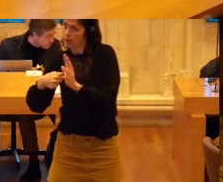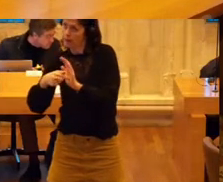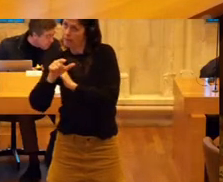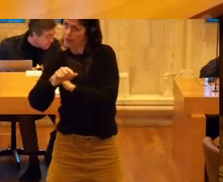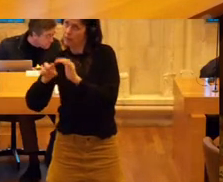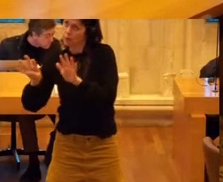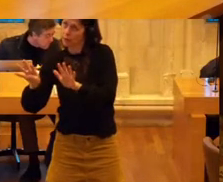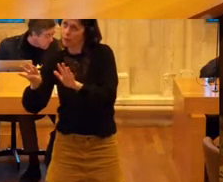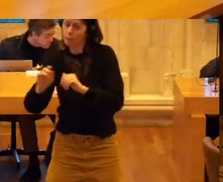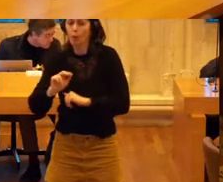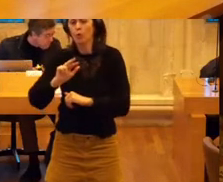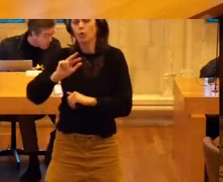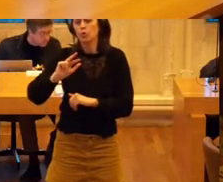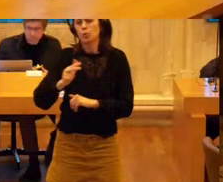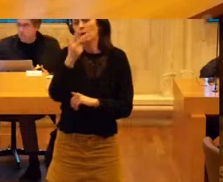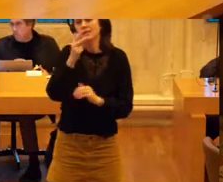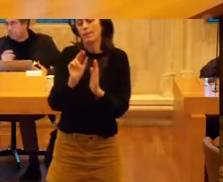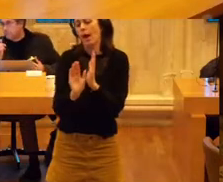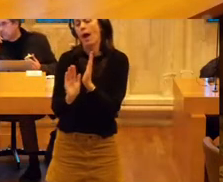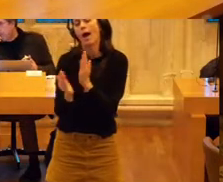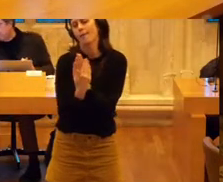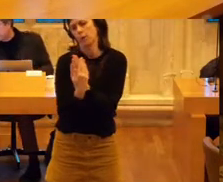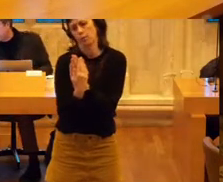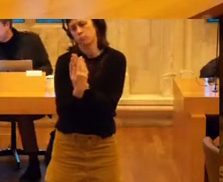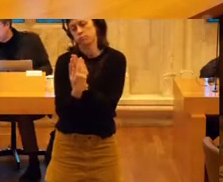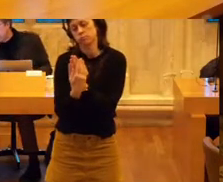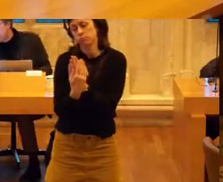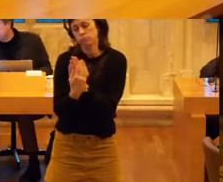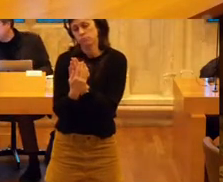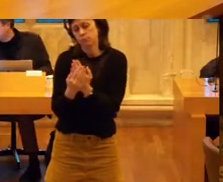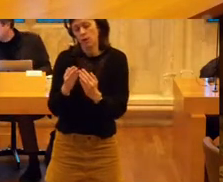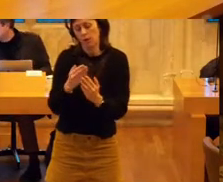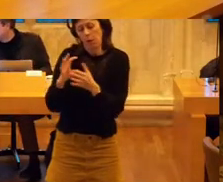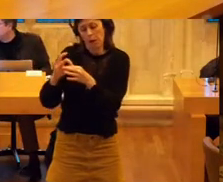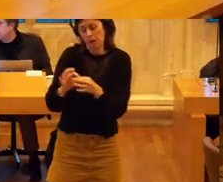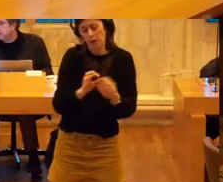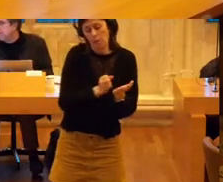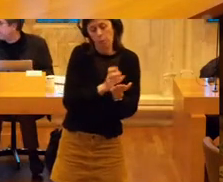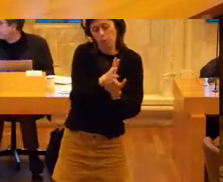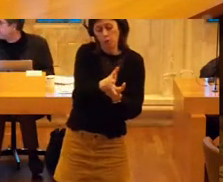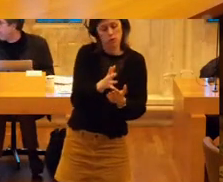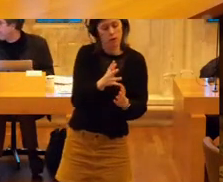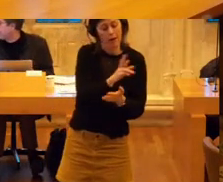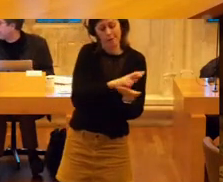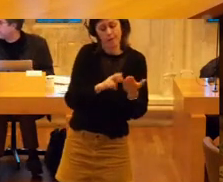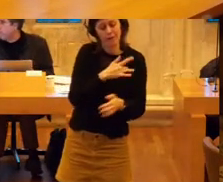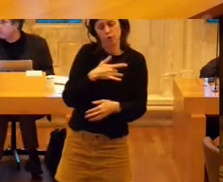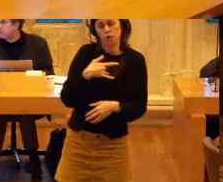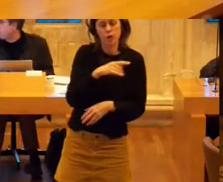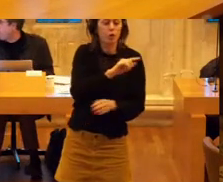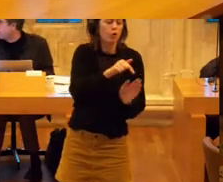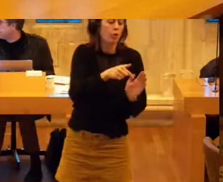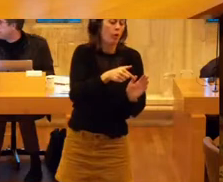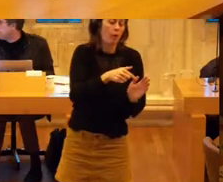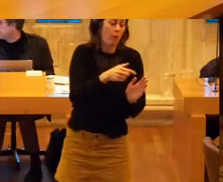2025-2029 qui sera contemporain du projet régional de santé